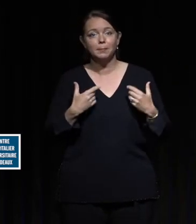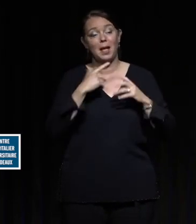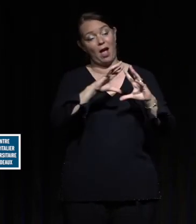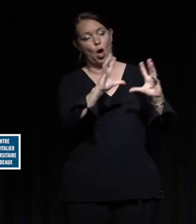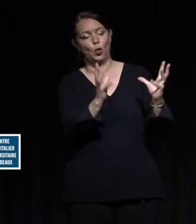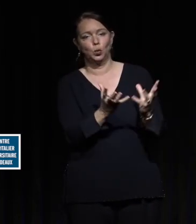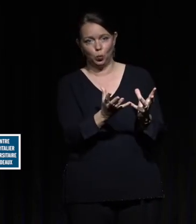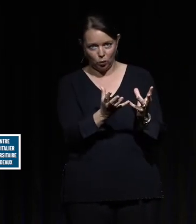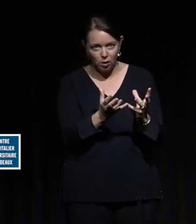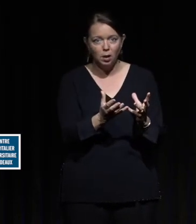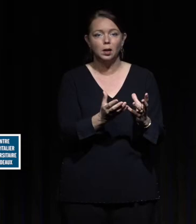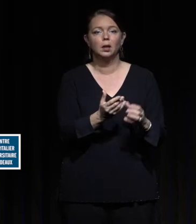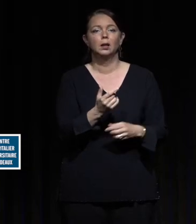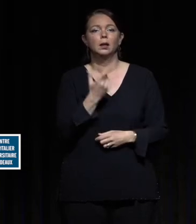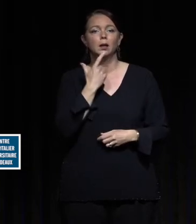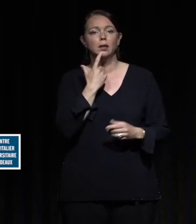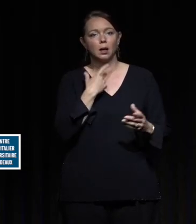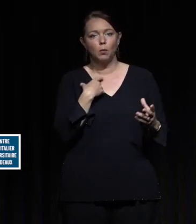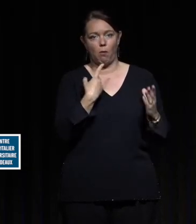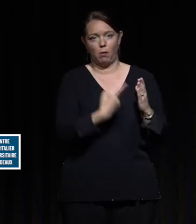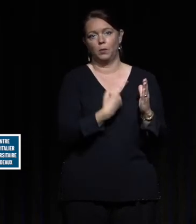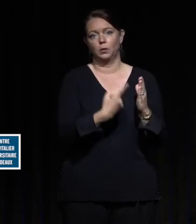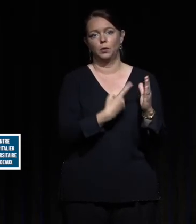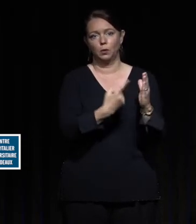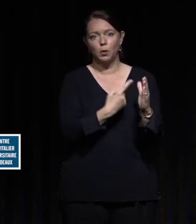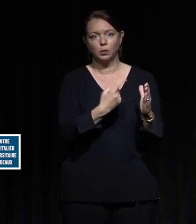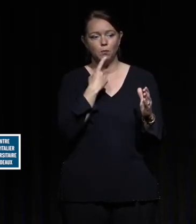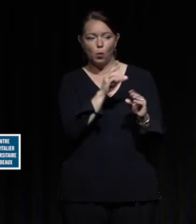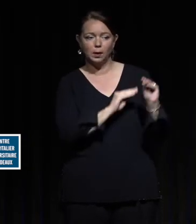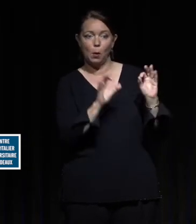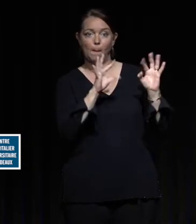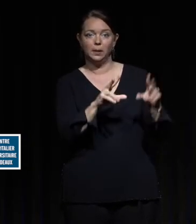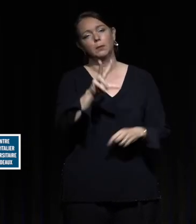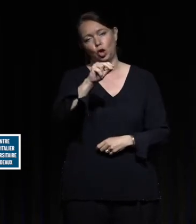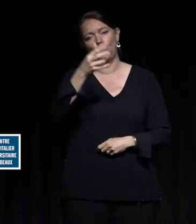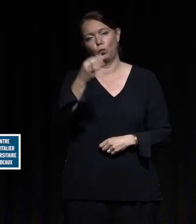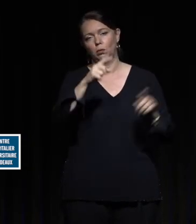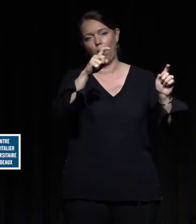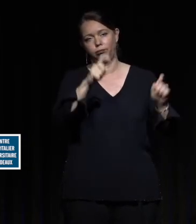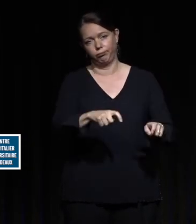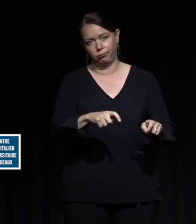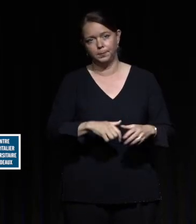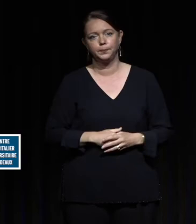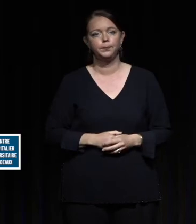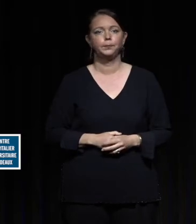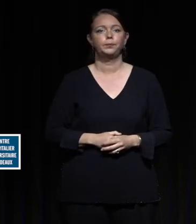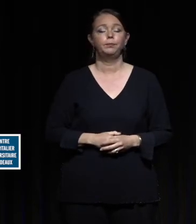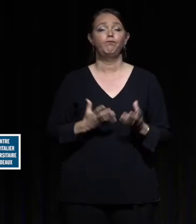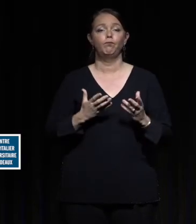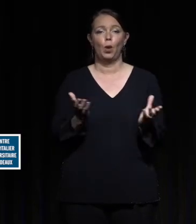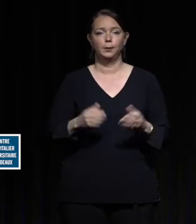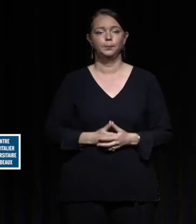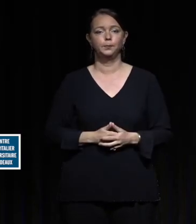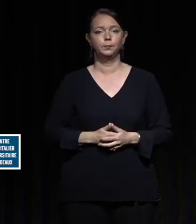30% mon niveau de récidive en faisant ce traitement au long cours. Donc voilà, on